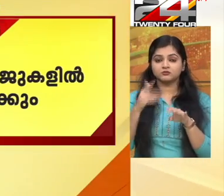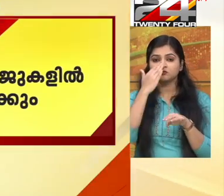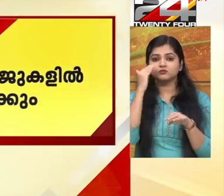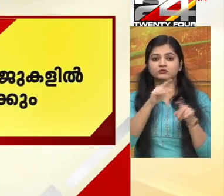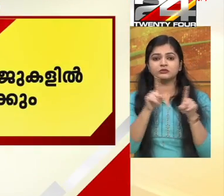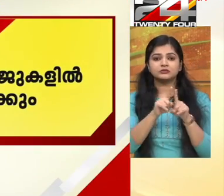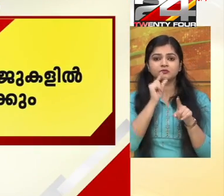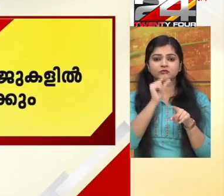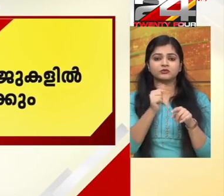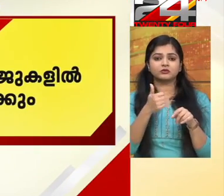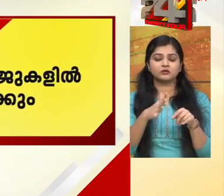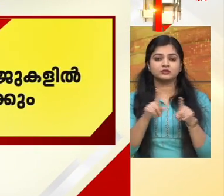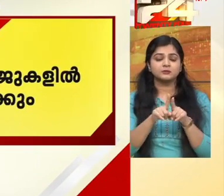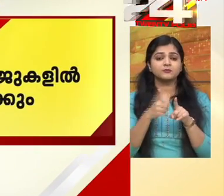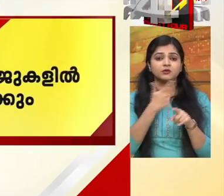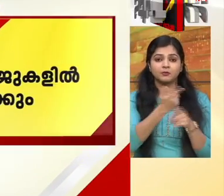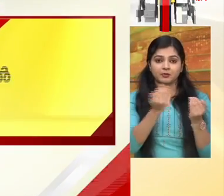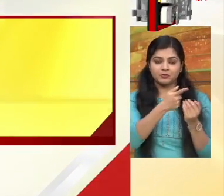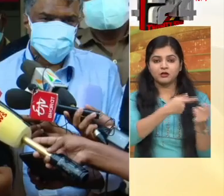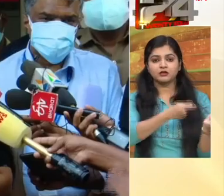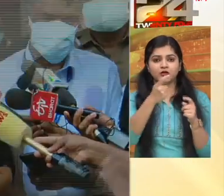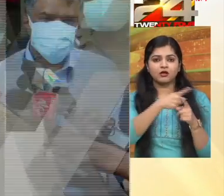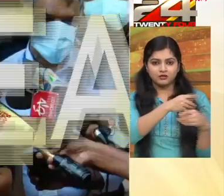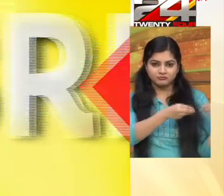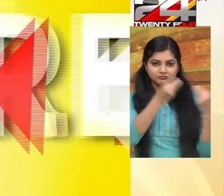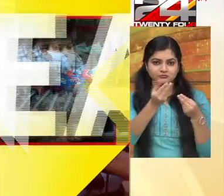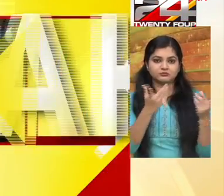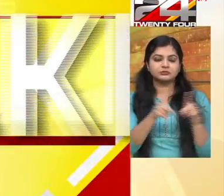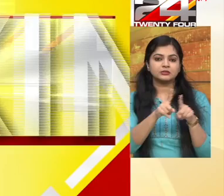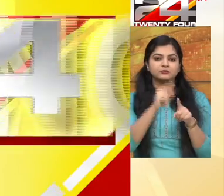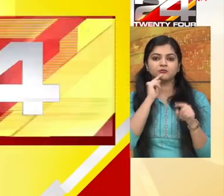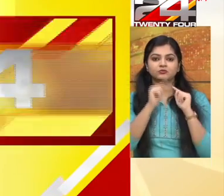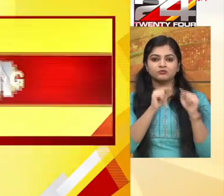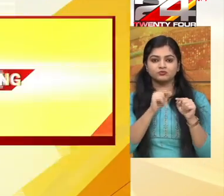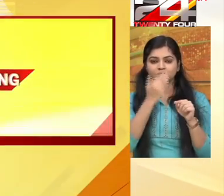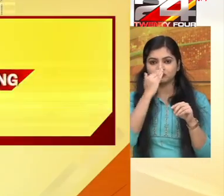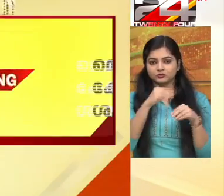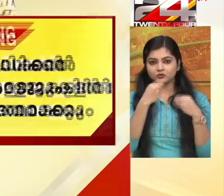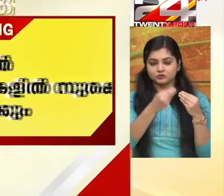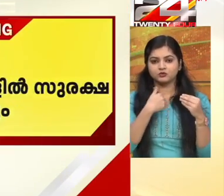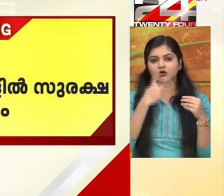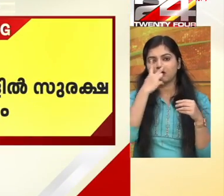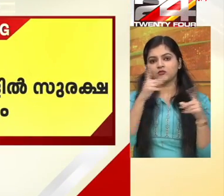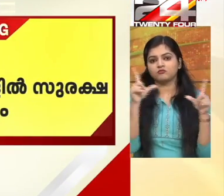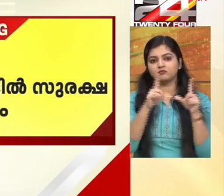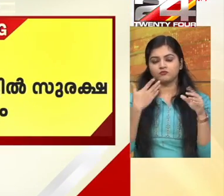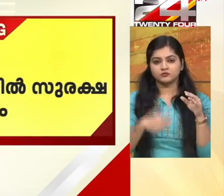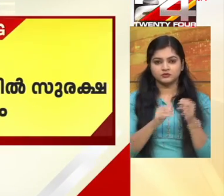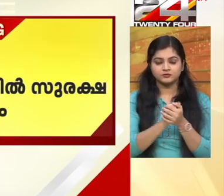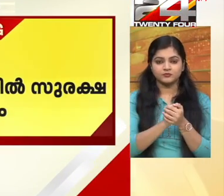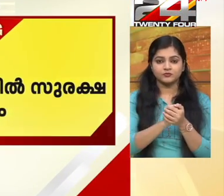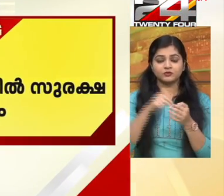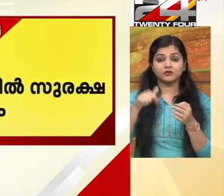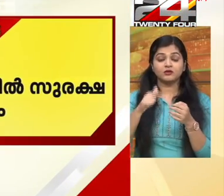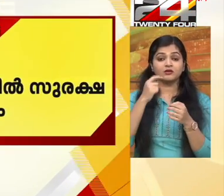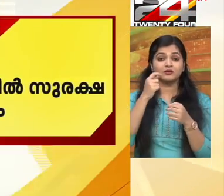ഒരു സാഹചര്യം ഉണ്ടായി. നിങ്ങളാണ് കുട്ടിയെടുത്ത് അവർക്ക് കൊടുത്തു എന്നുള്ള രീതിയിൽ ഇന്ന് പെരുമാറുന്ന സാഹചര്യം ഉണ്ടായി. അതിന് ഞാൻ ദൃക്സാക്ഷിയാണ്. സാധാരണക്കാർക്ക് ഇവർ